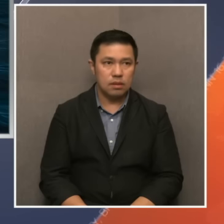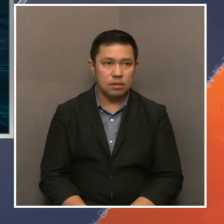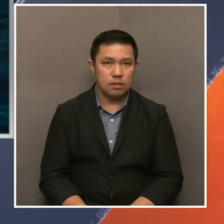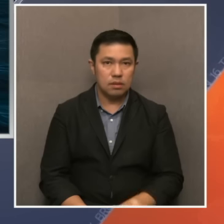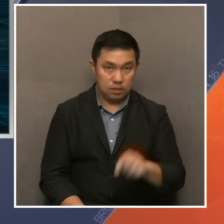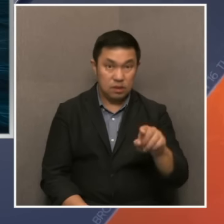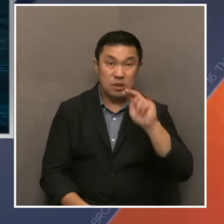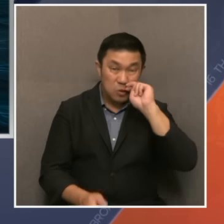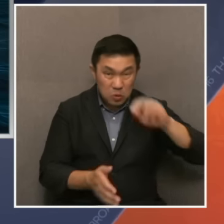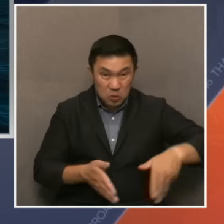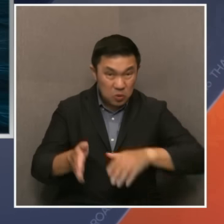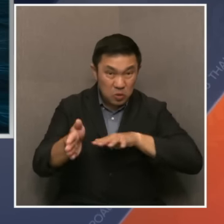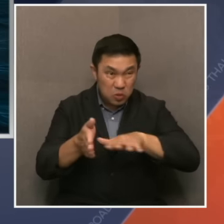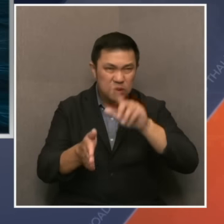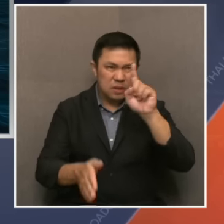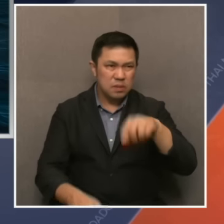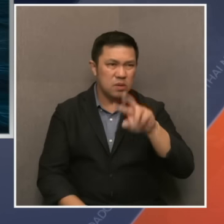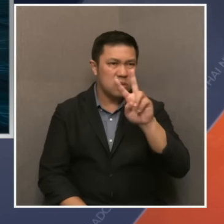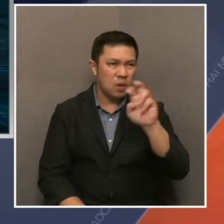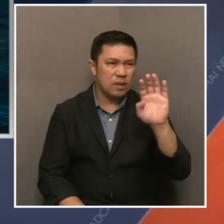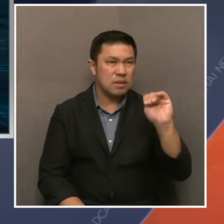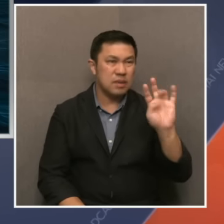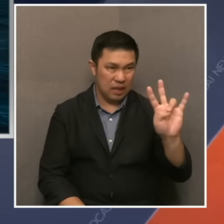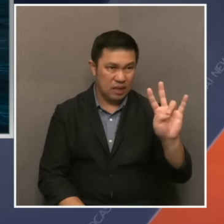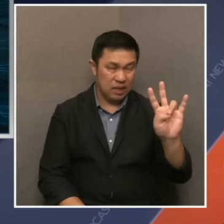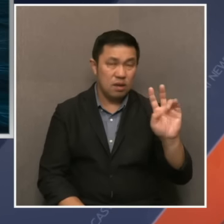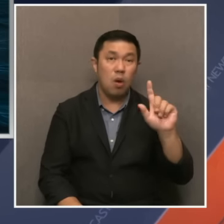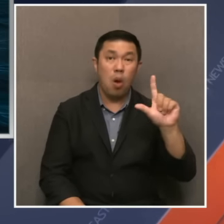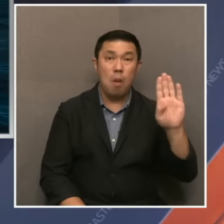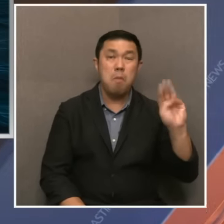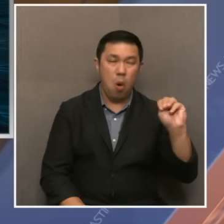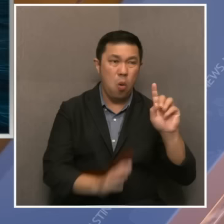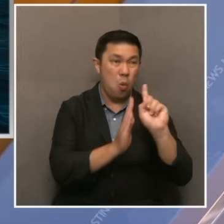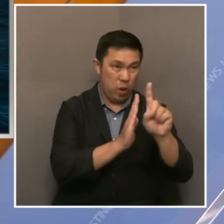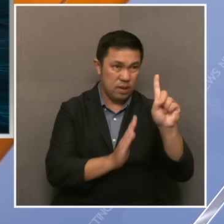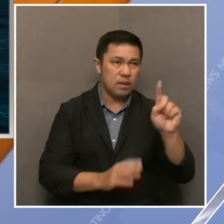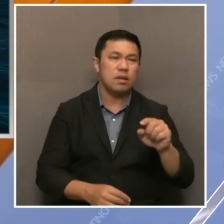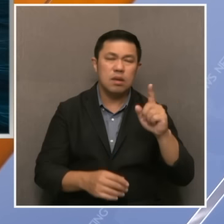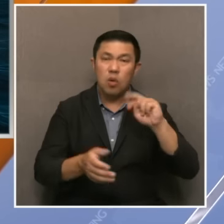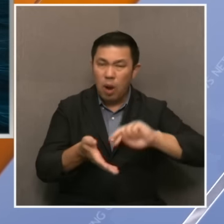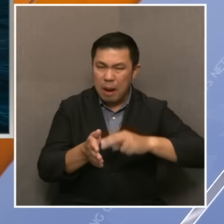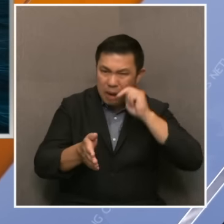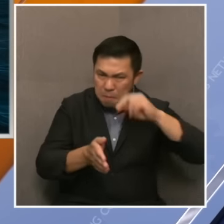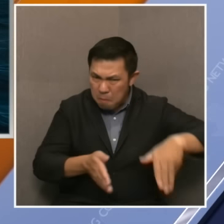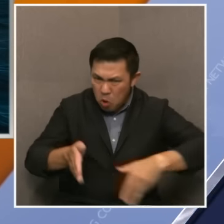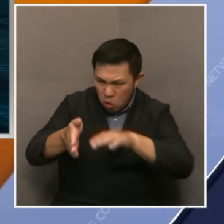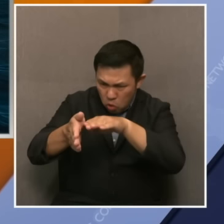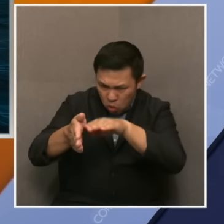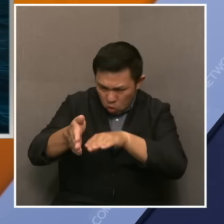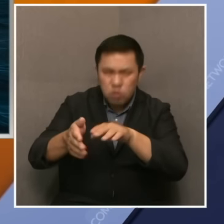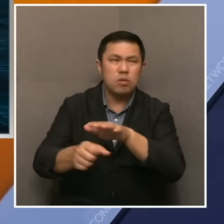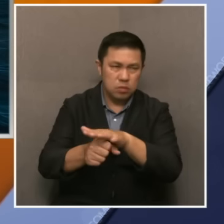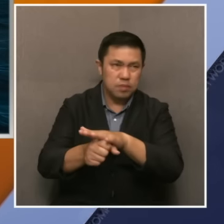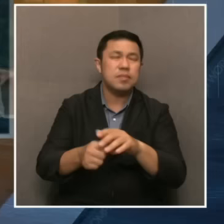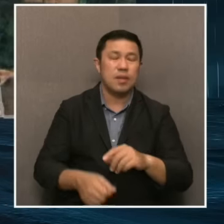วินาทีนะครับคาดว่าน่าจะเป็นตัวเลขนี้นะแล้วก็คือก็ยังคงอยู่ต่ำกว่าระดับตลิ่งอยู่นั่นเองครับผมและล่าสุดนะคะ